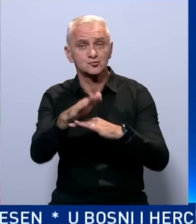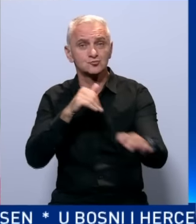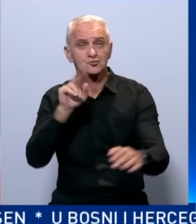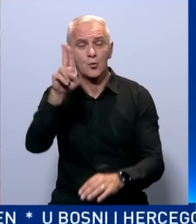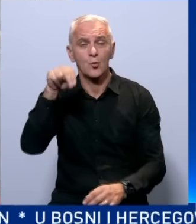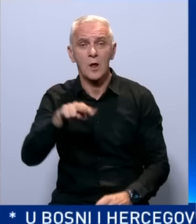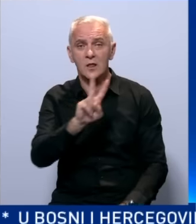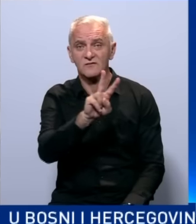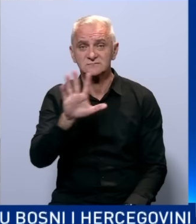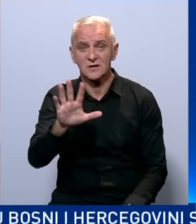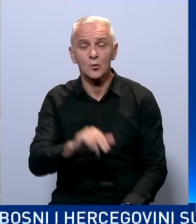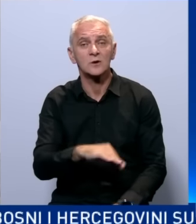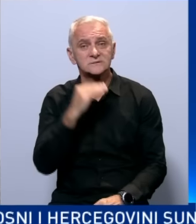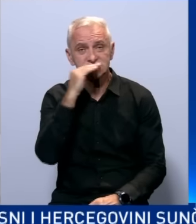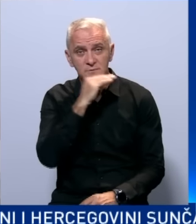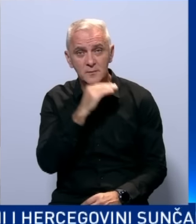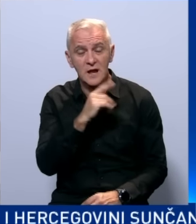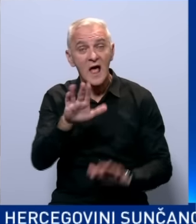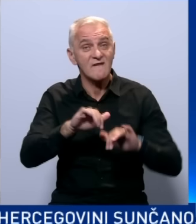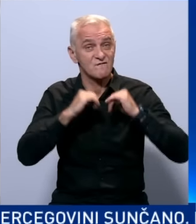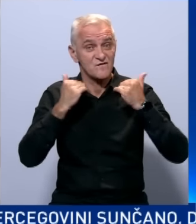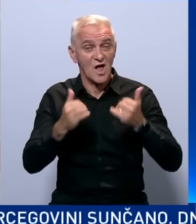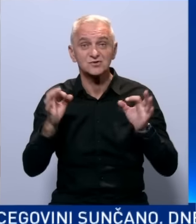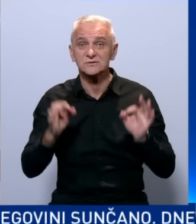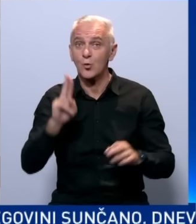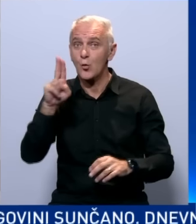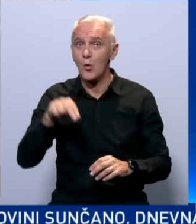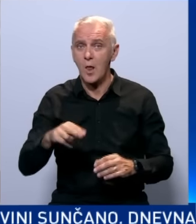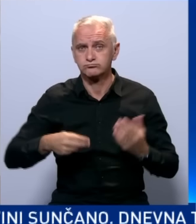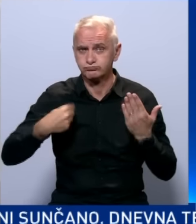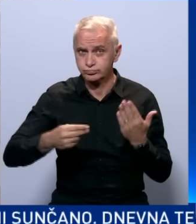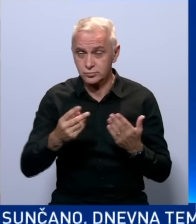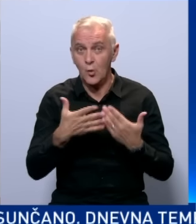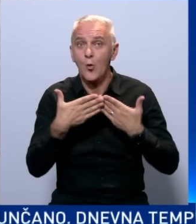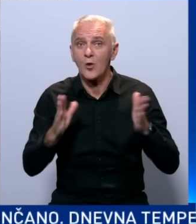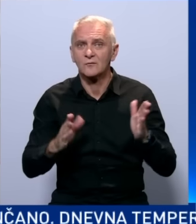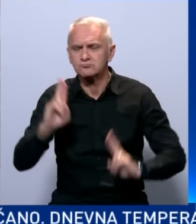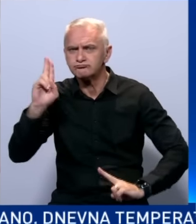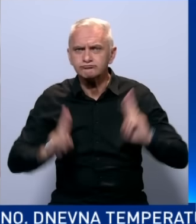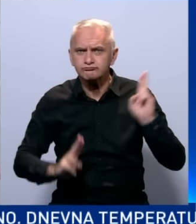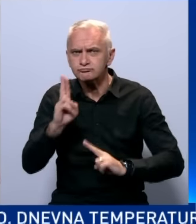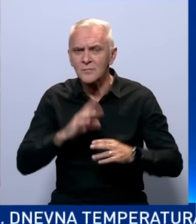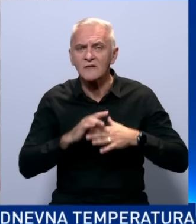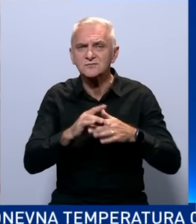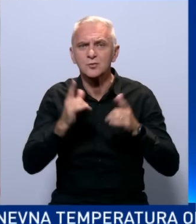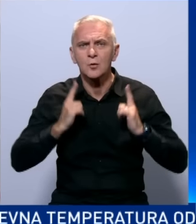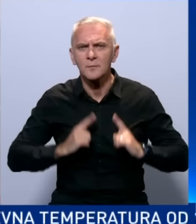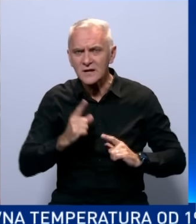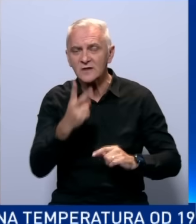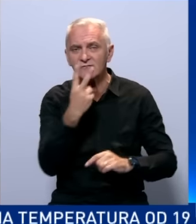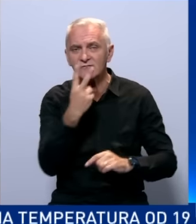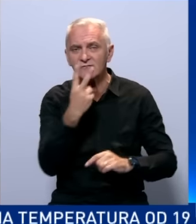skupštinom 25. septembra te Vijećem sigurnosti Ujedinjenih naroda na otvorenoj debati Liderstvo za mir 26. septembra.